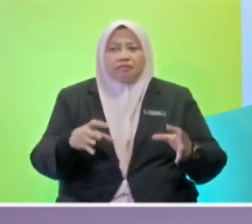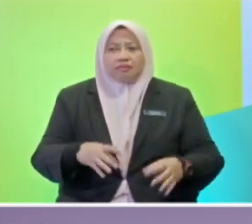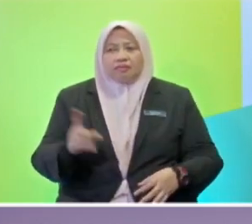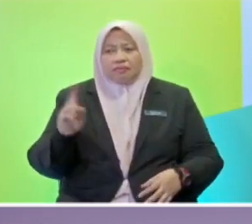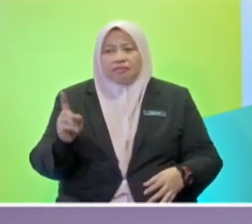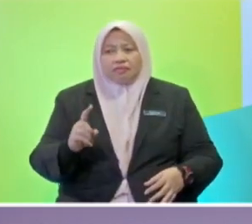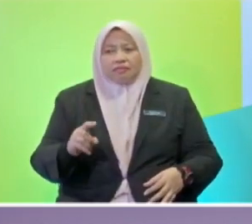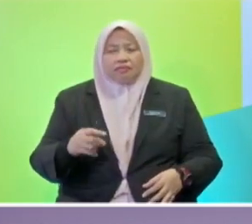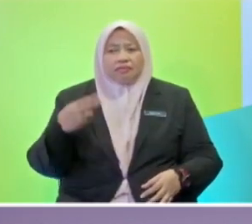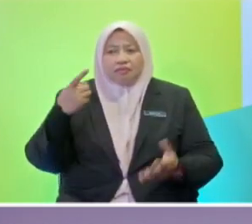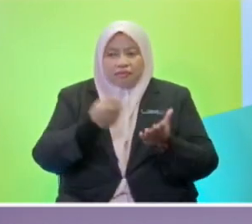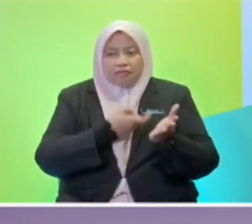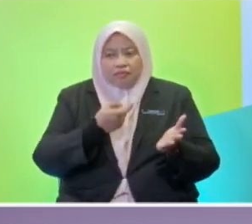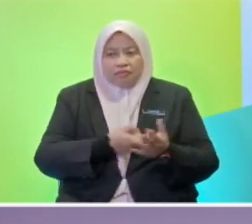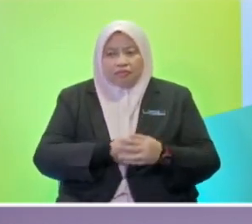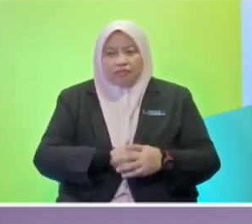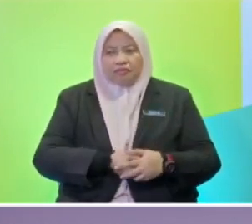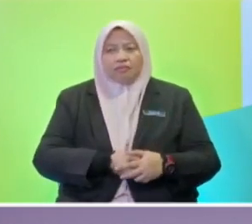Oke kita